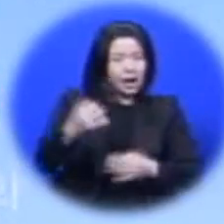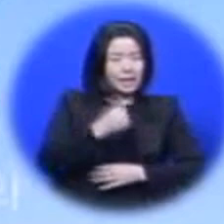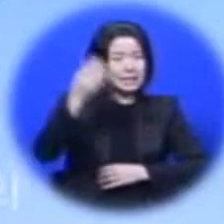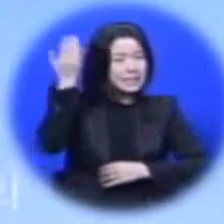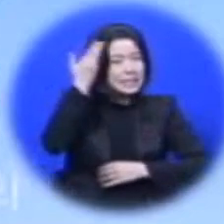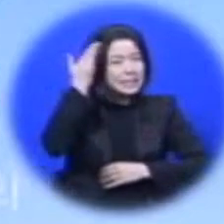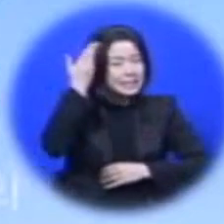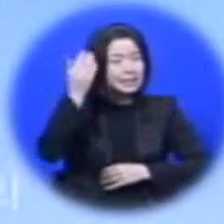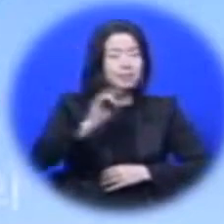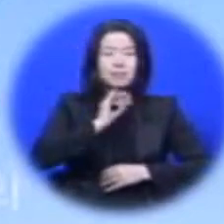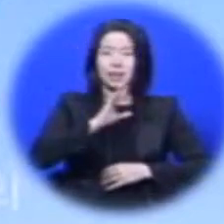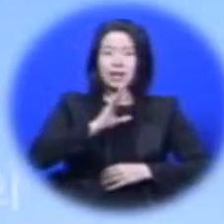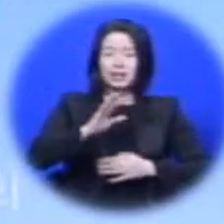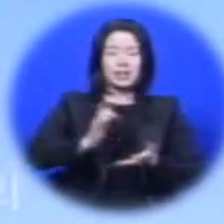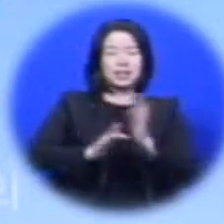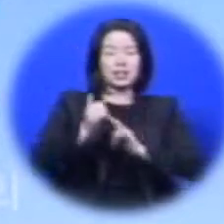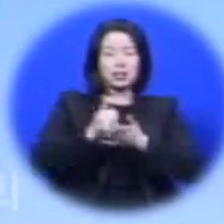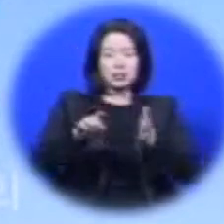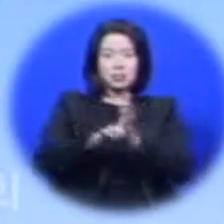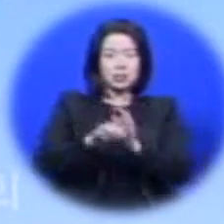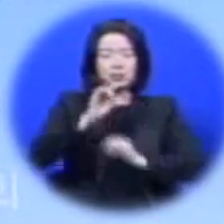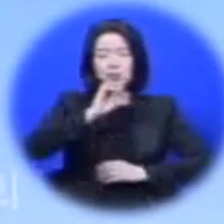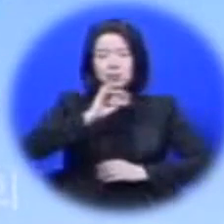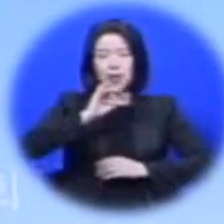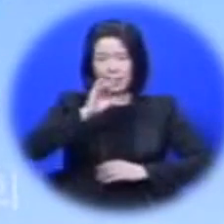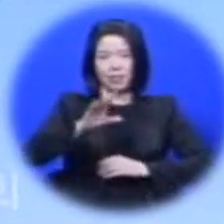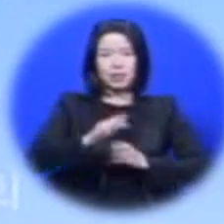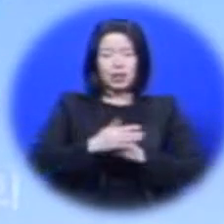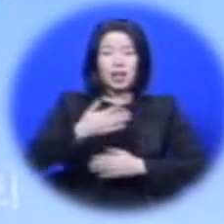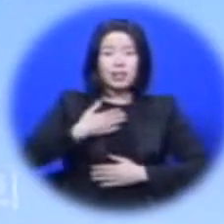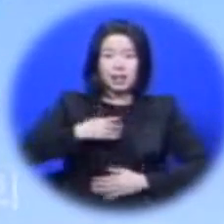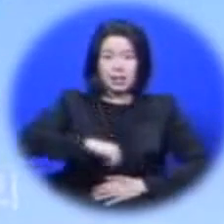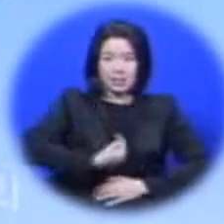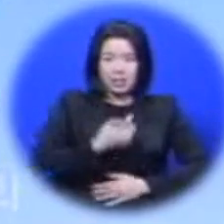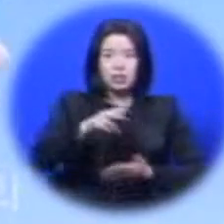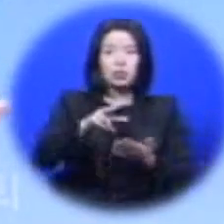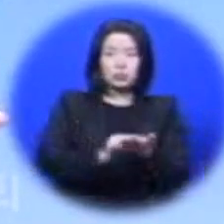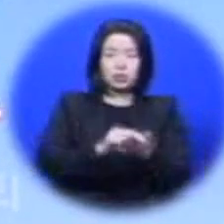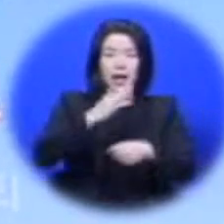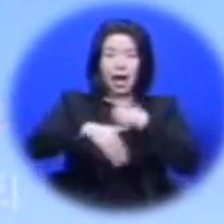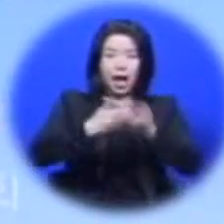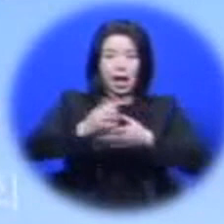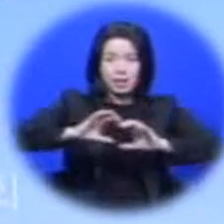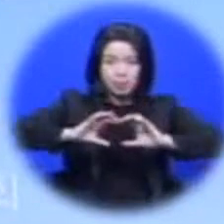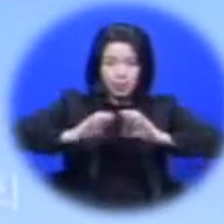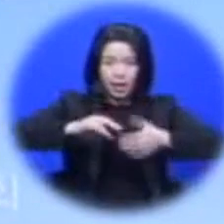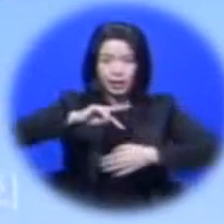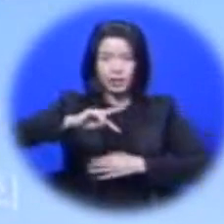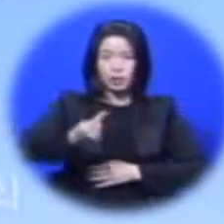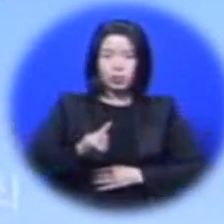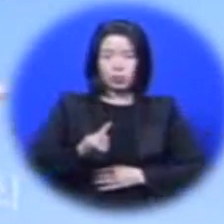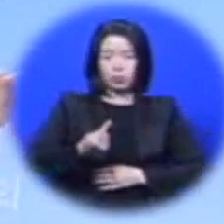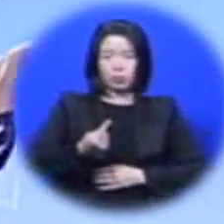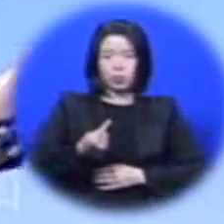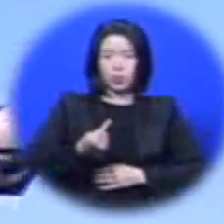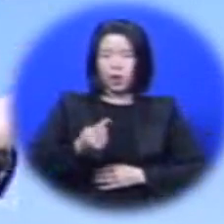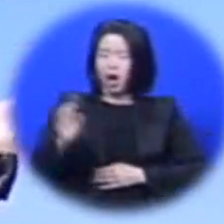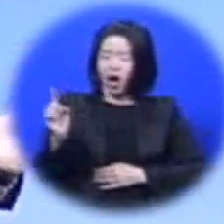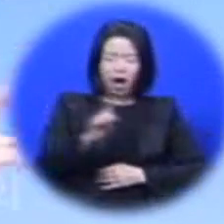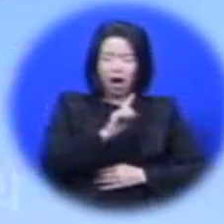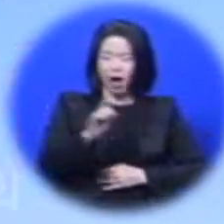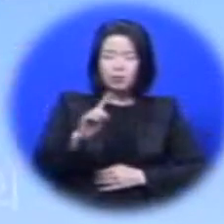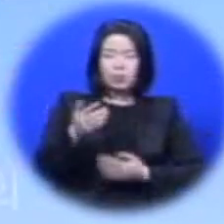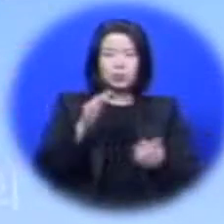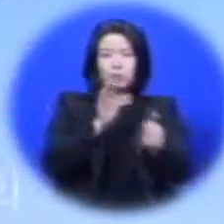예수를 믿는 사람이 되어서는 우리 자신도 문제고, 그리고 하나님의 나라에도 아무